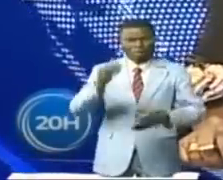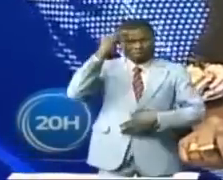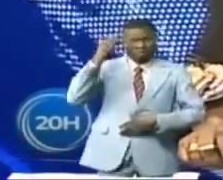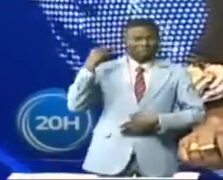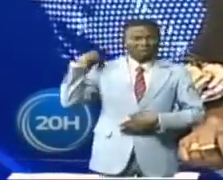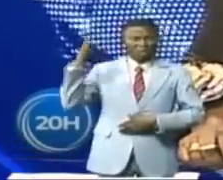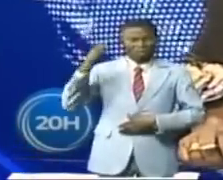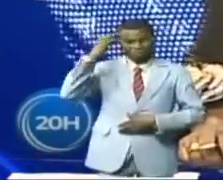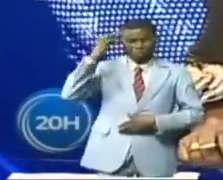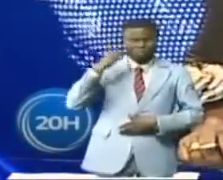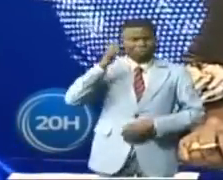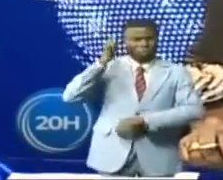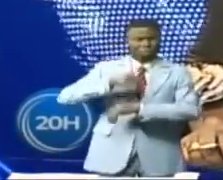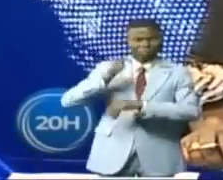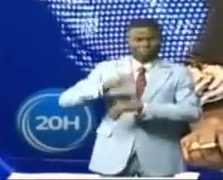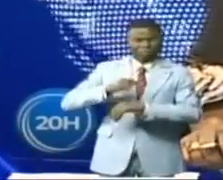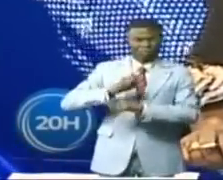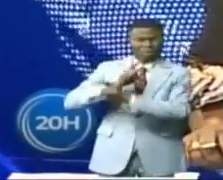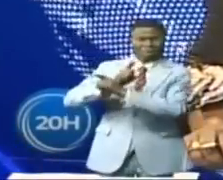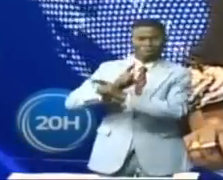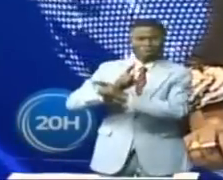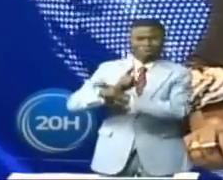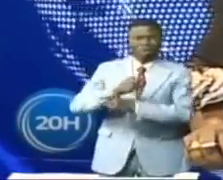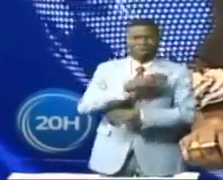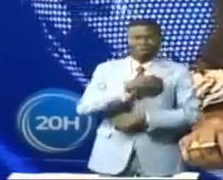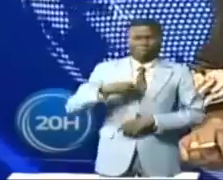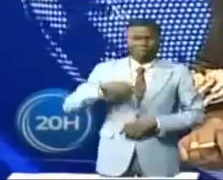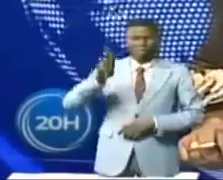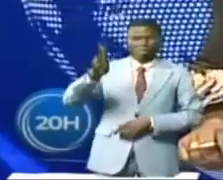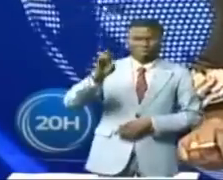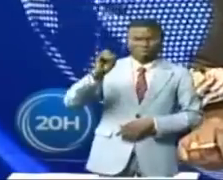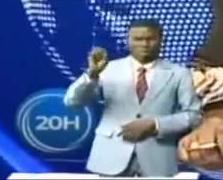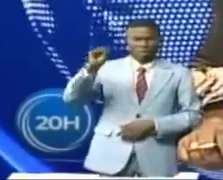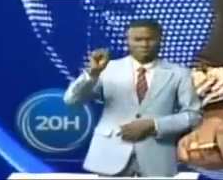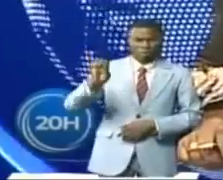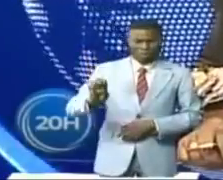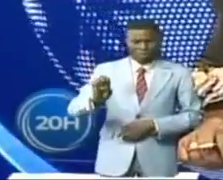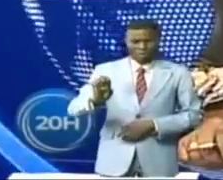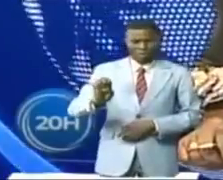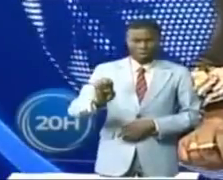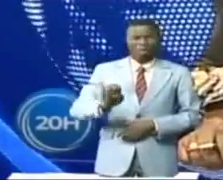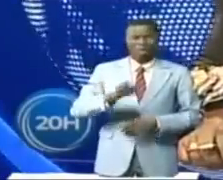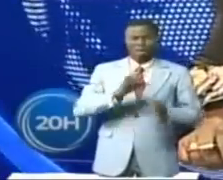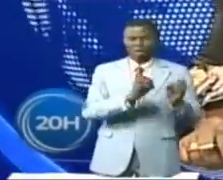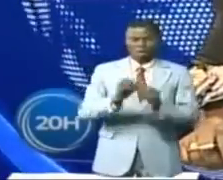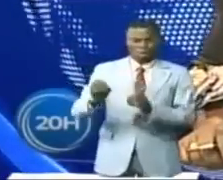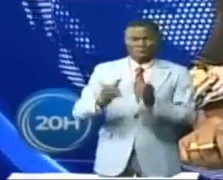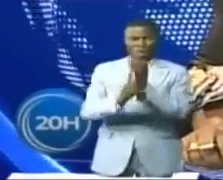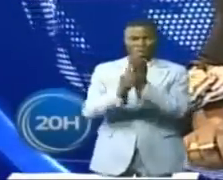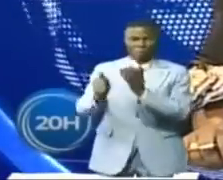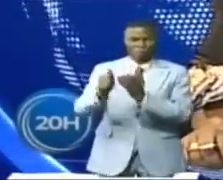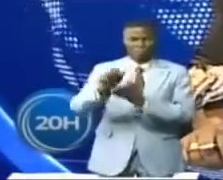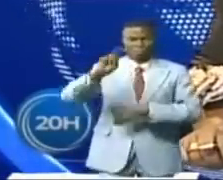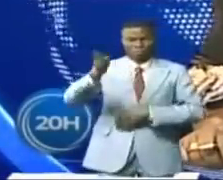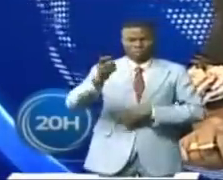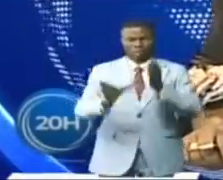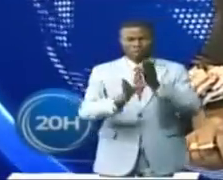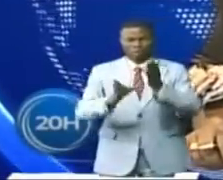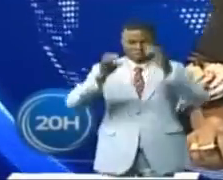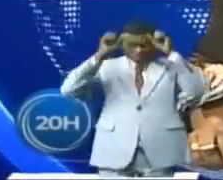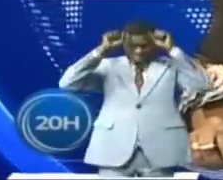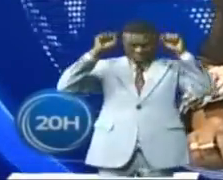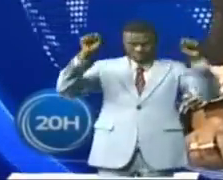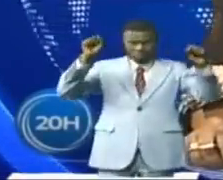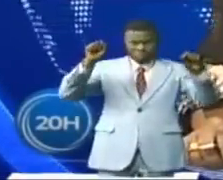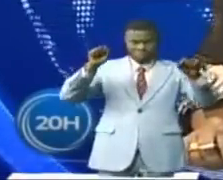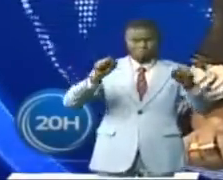d'État, ministre de la Justice et garde de Sceaux, Madame Rose Mutombo, qui les a présidées en qualité de la deuxième vice-présidente.